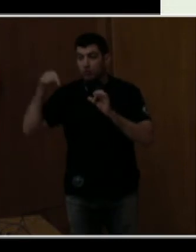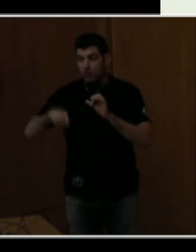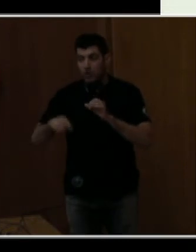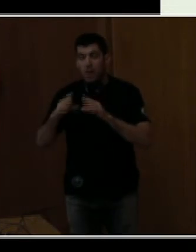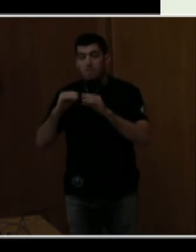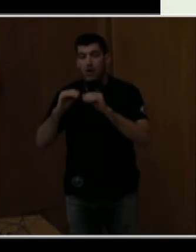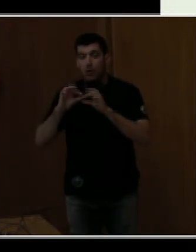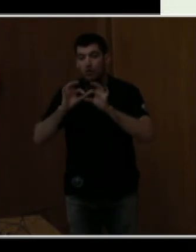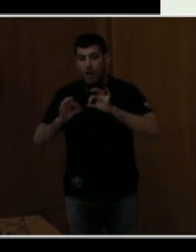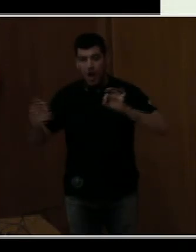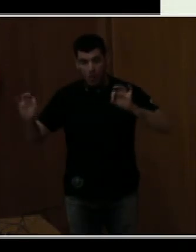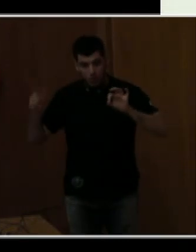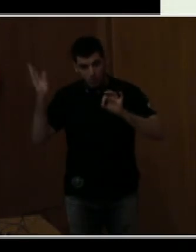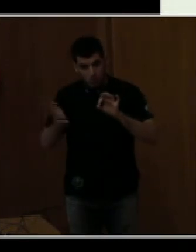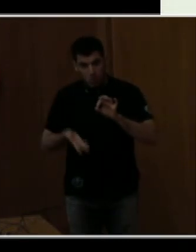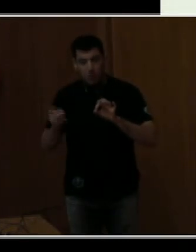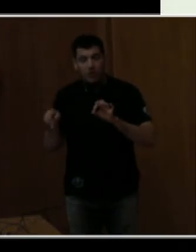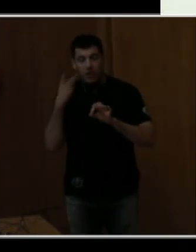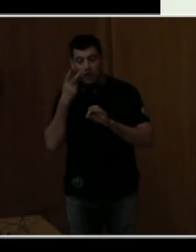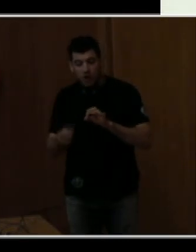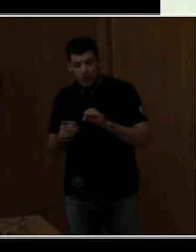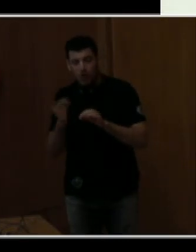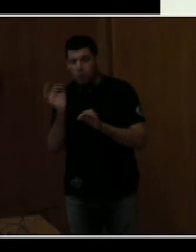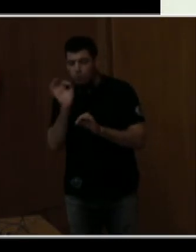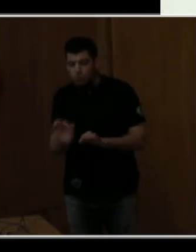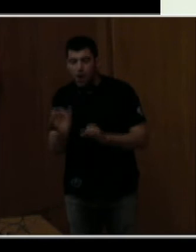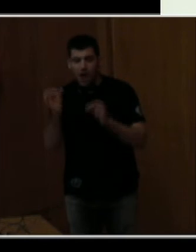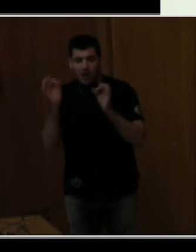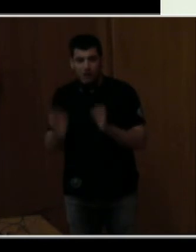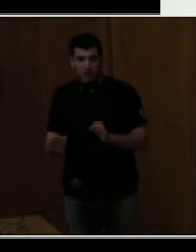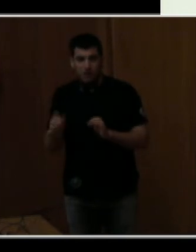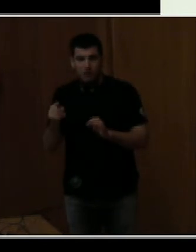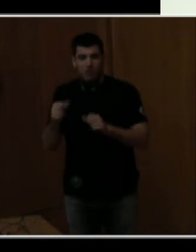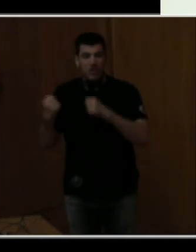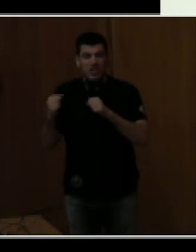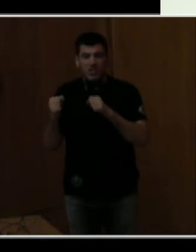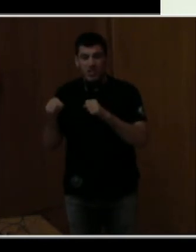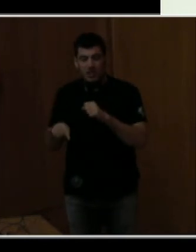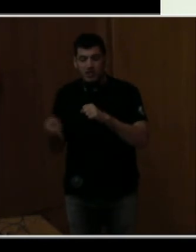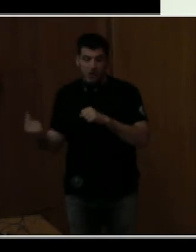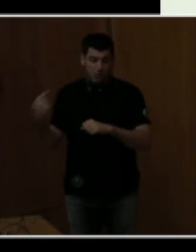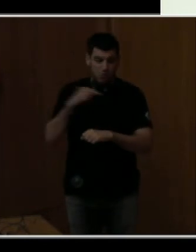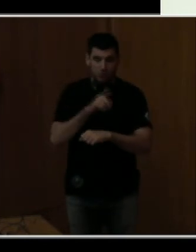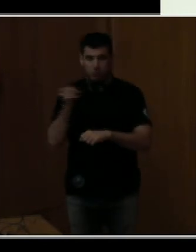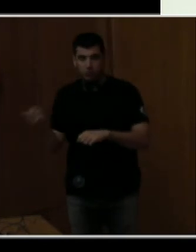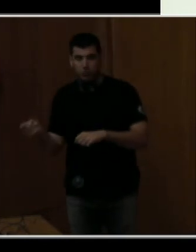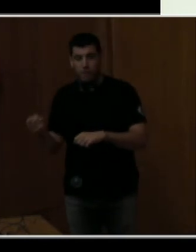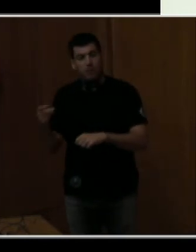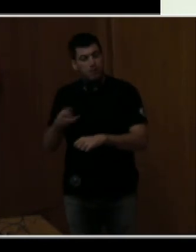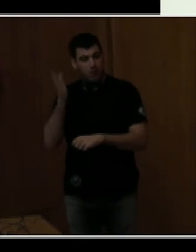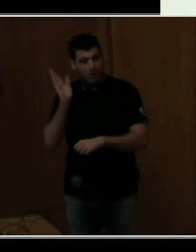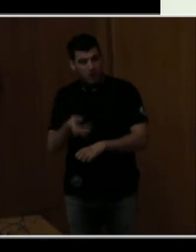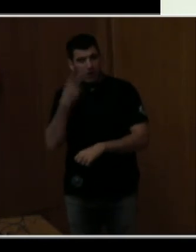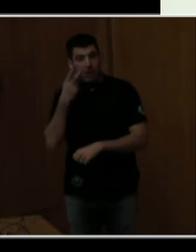καλωδίων μπορείτε να δείτε επίσης και το πού είναι η μεγαλύτερη κίνηση από και προς. Όπως για παράδειγμα μπορείτε να δείτε μια πολύ